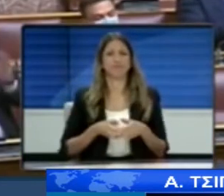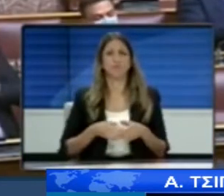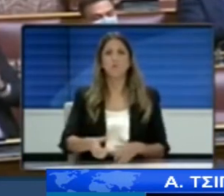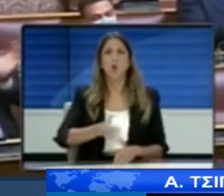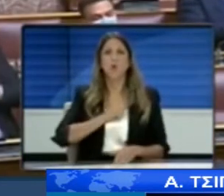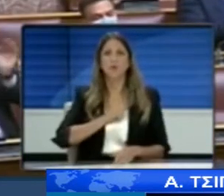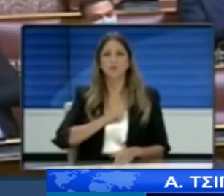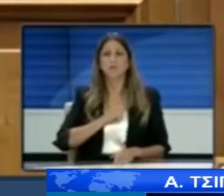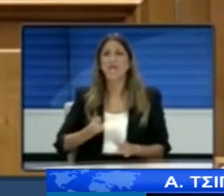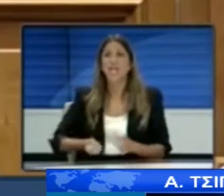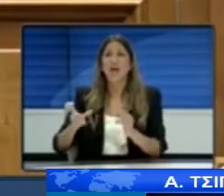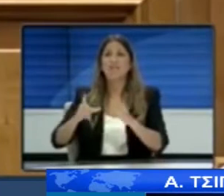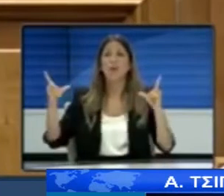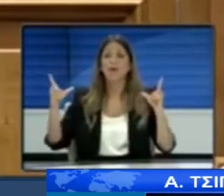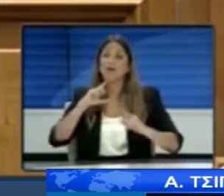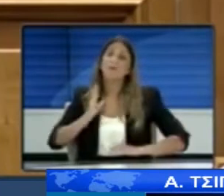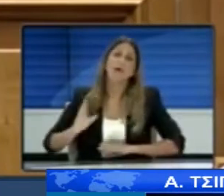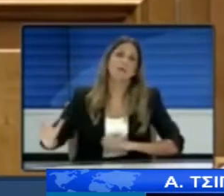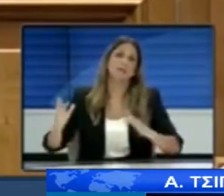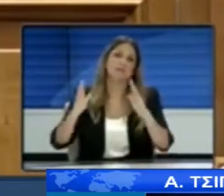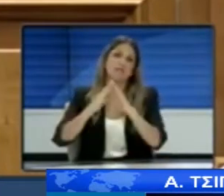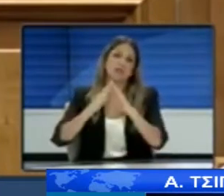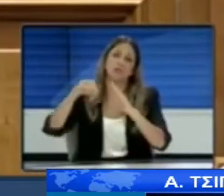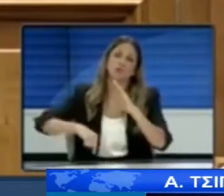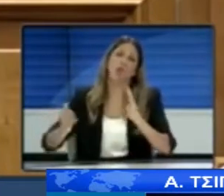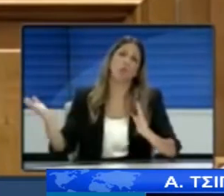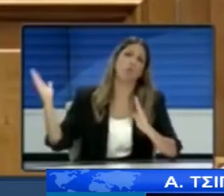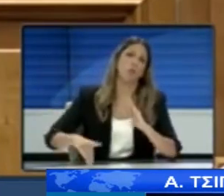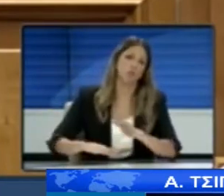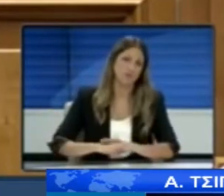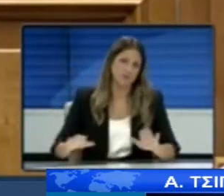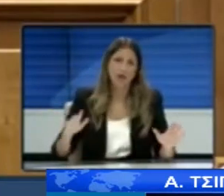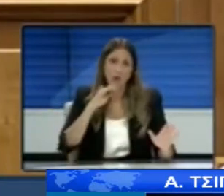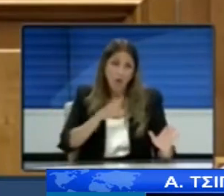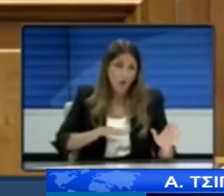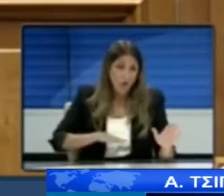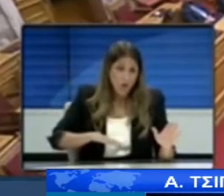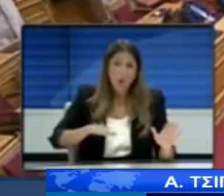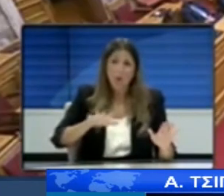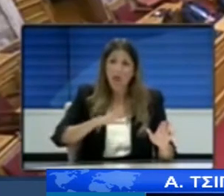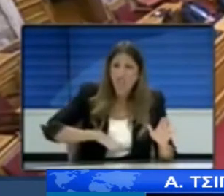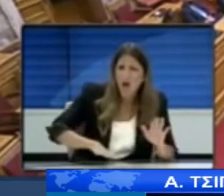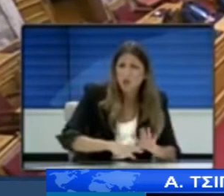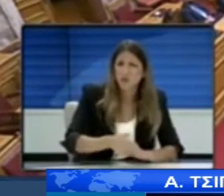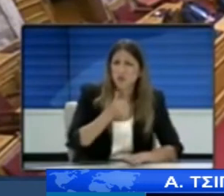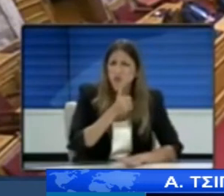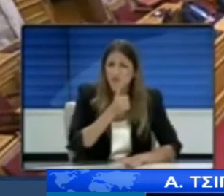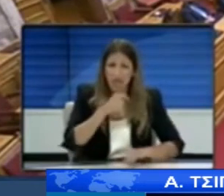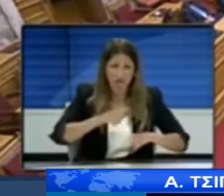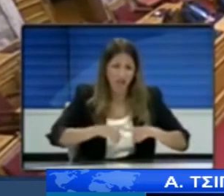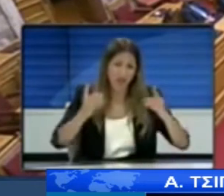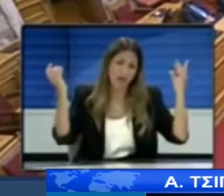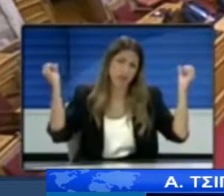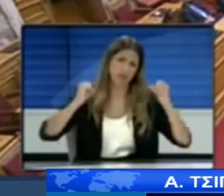κυβέρνηση πρέπει να φύγει πριν η βλάβη για την πατρίδα καταστεί ανήκεστος. Τα πράγματα